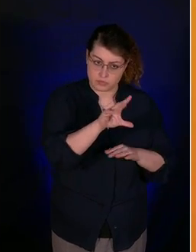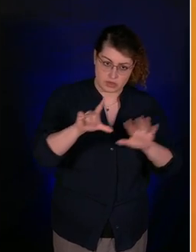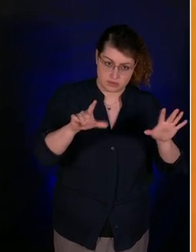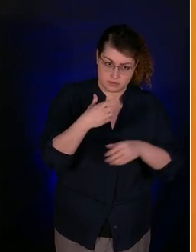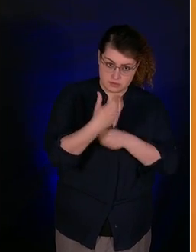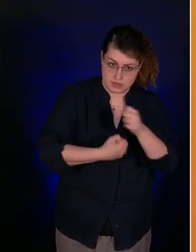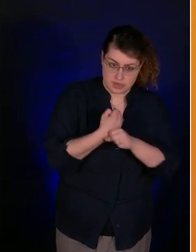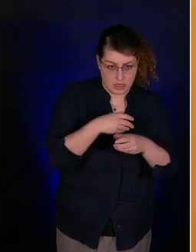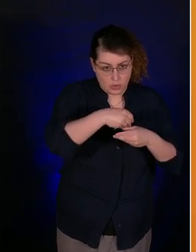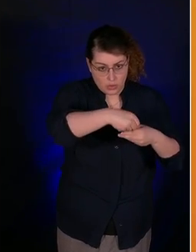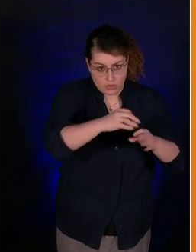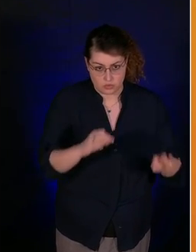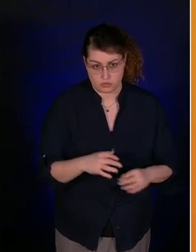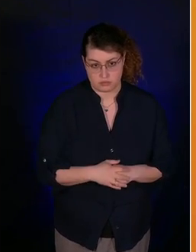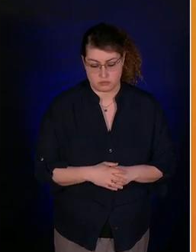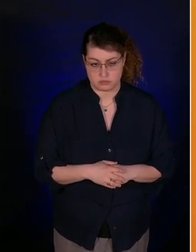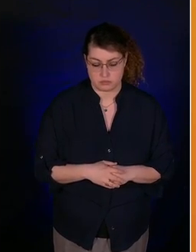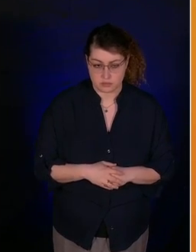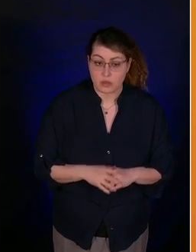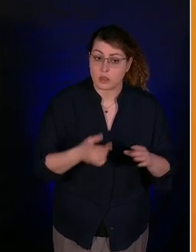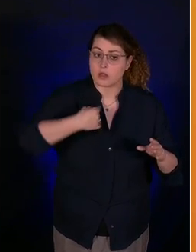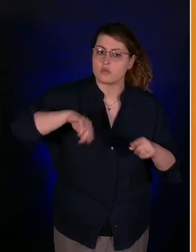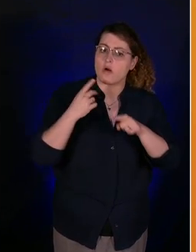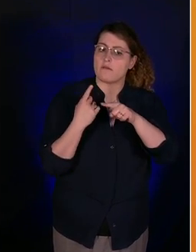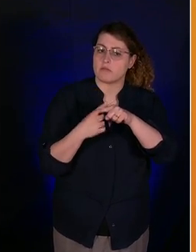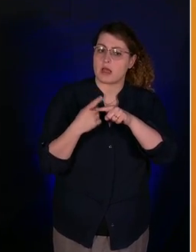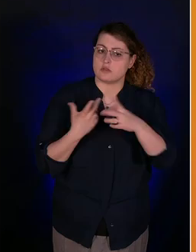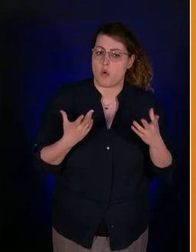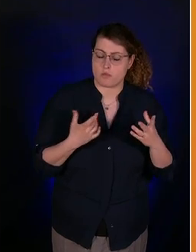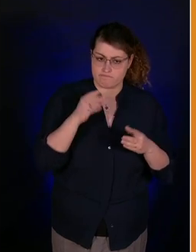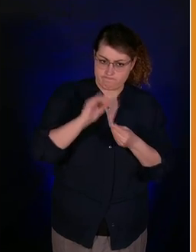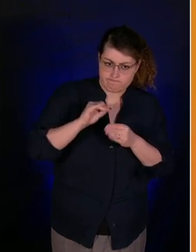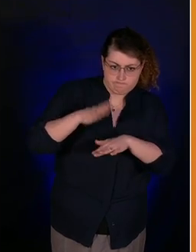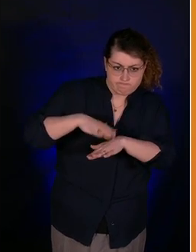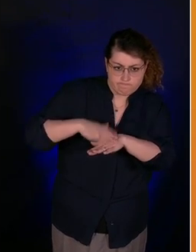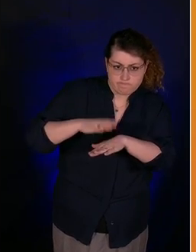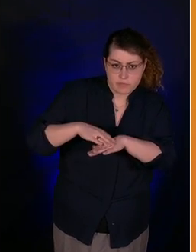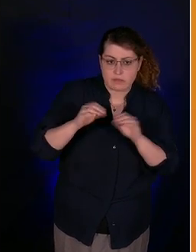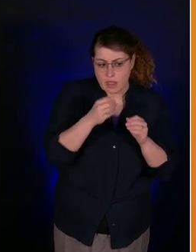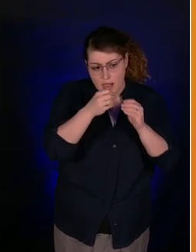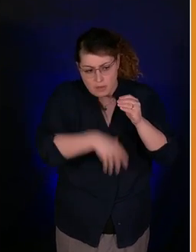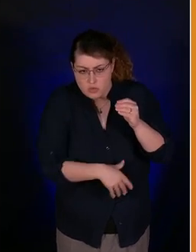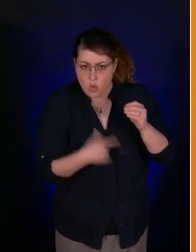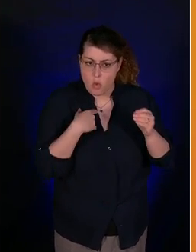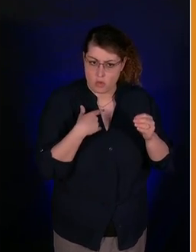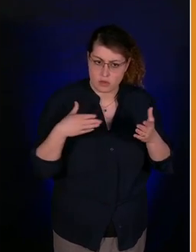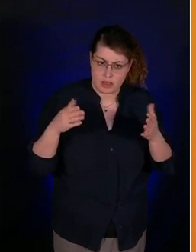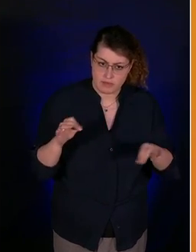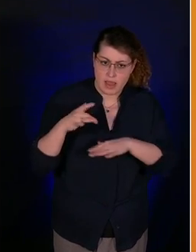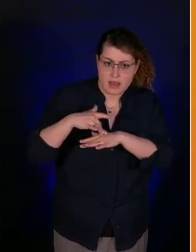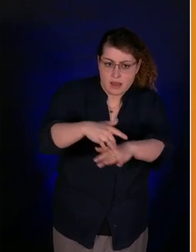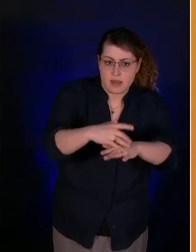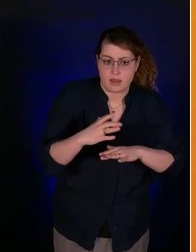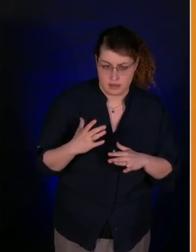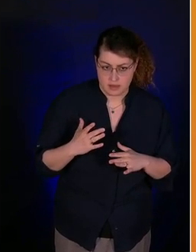d'annuités de carrière. Notre fédération alerte sur cet abandon qui implique l'abandon de la notion de carrière qui est au fondement même du système